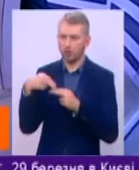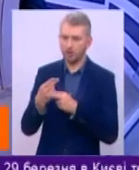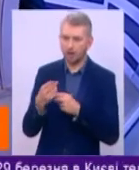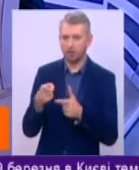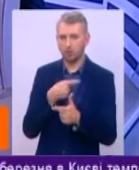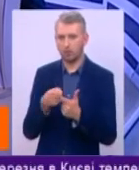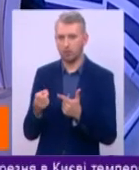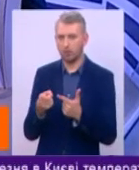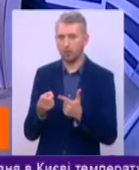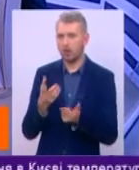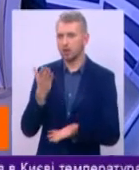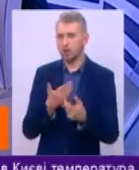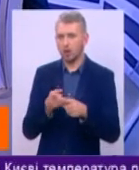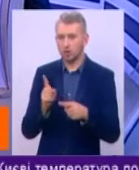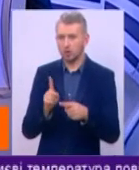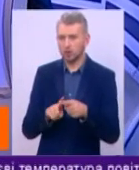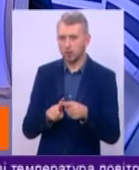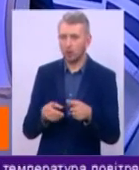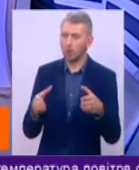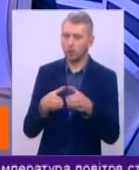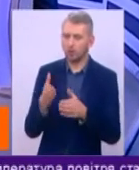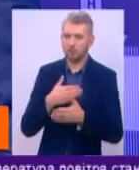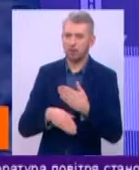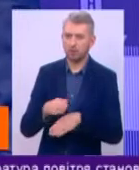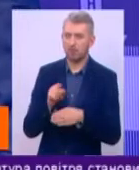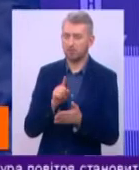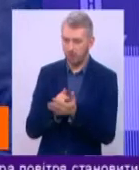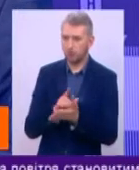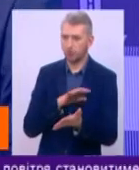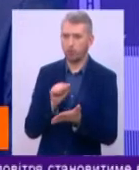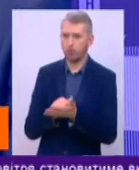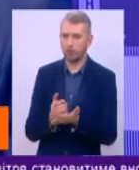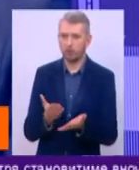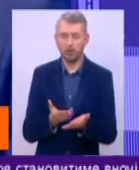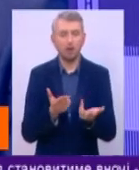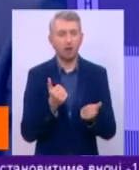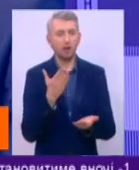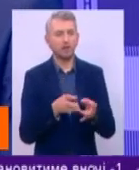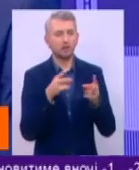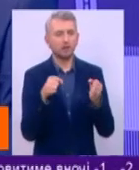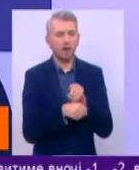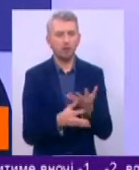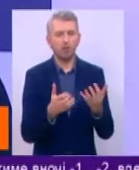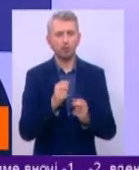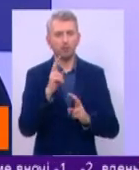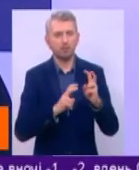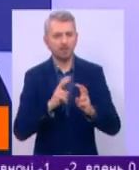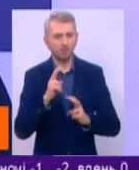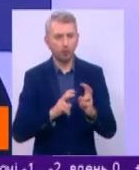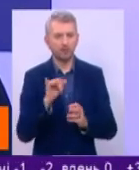або якщо це там група, він має бути, так? Значит, если травма получена на производстве